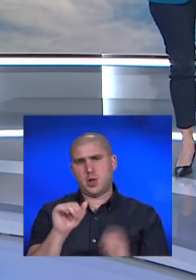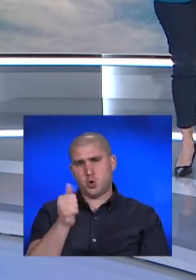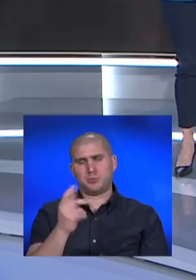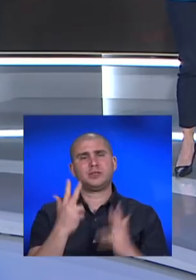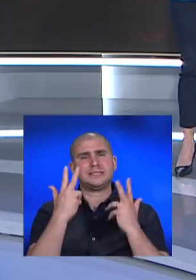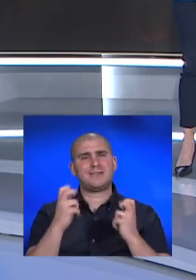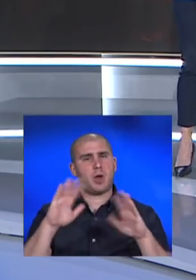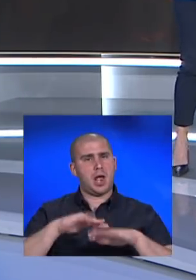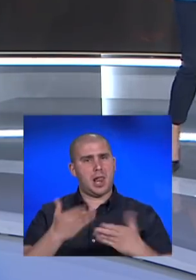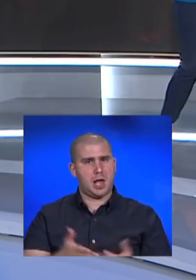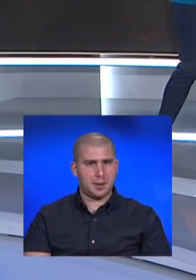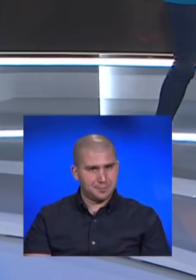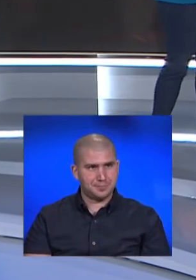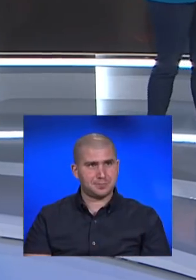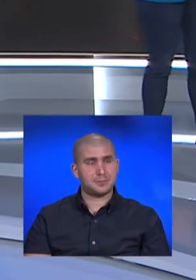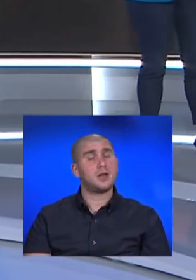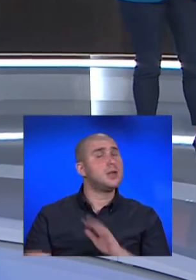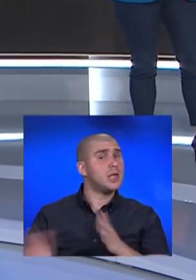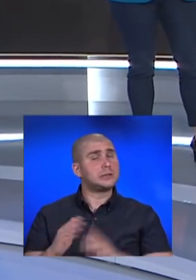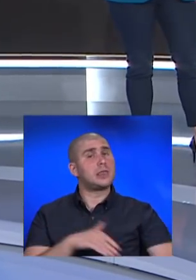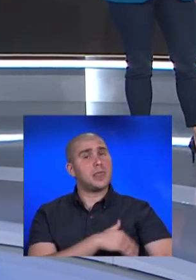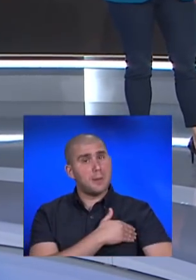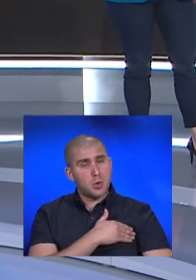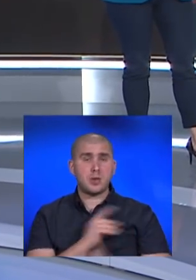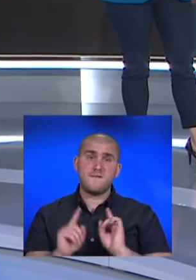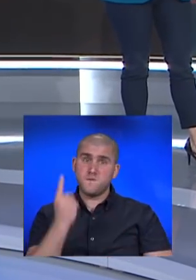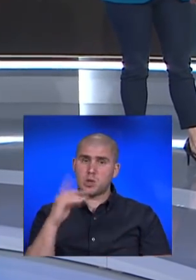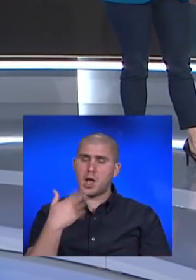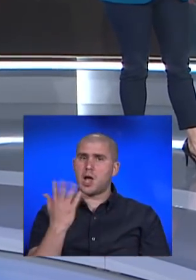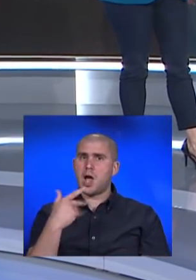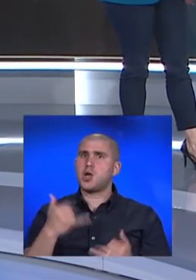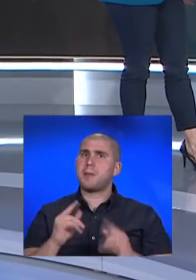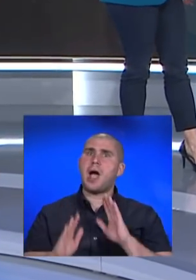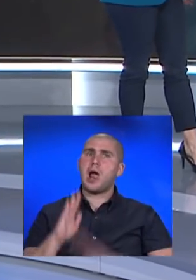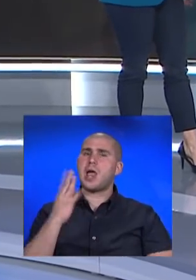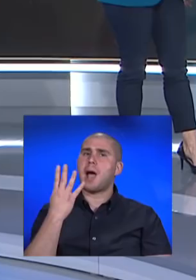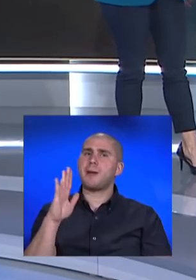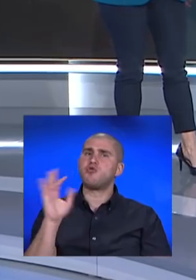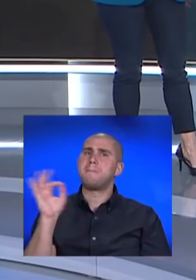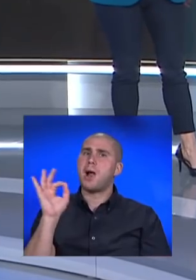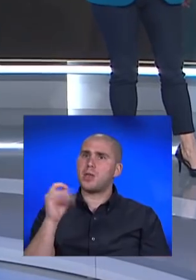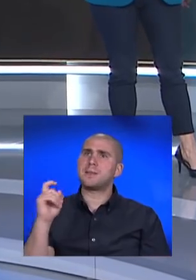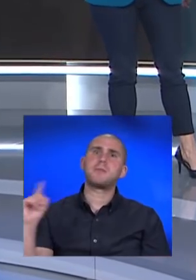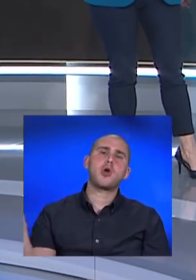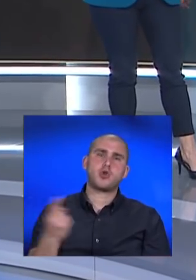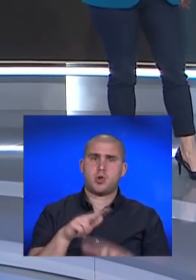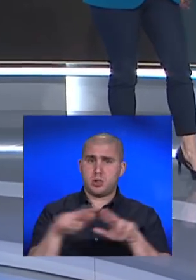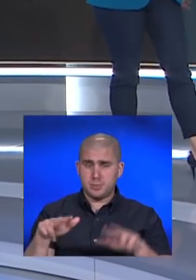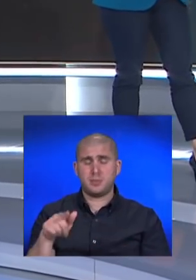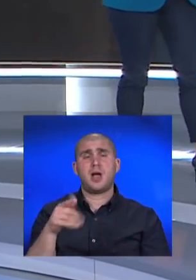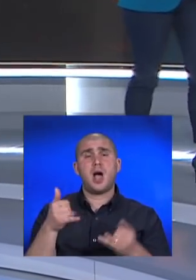הזה. יחסית הטמפרטורות מעט גבוהות, אחרי שהיום נרשמה עלייה של 4-5 מעלות כמעט בכל האזורים, אז הלילה אנחנו מדברים